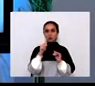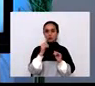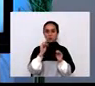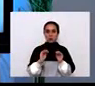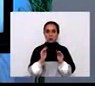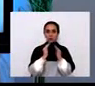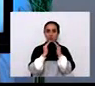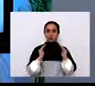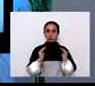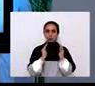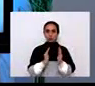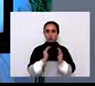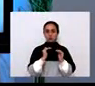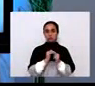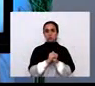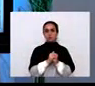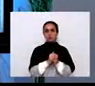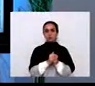маленькая избушка живет.